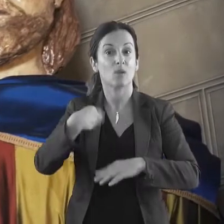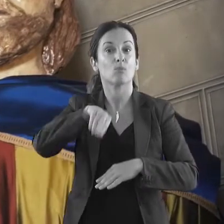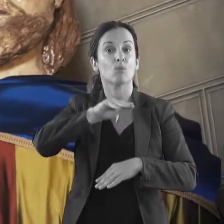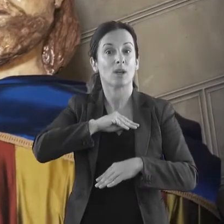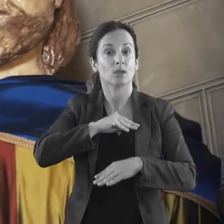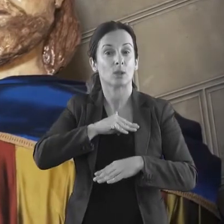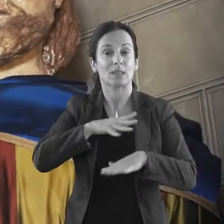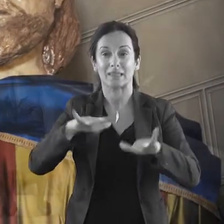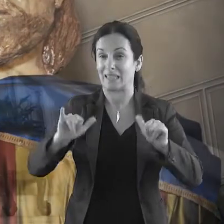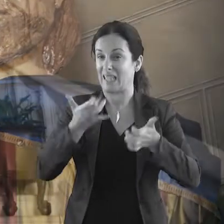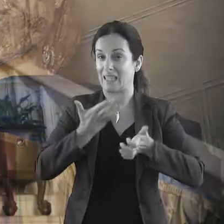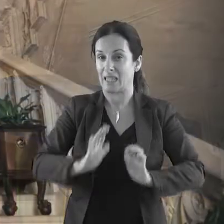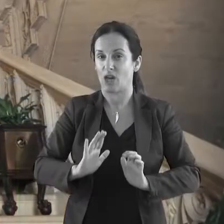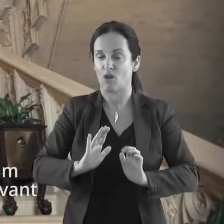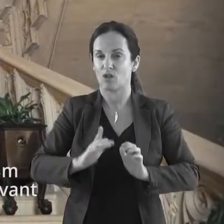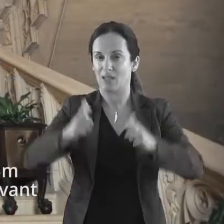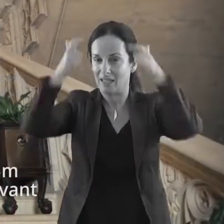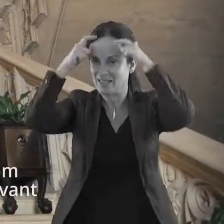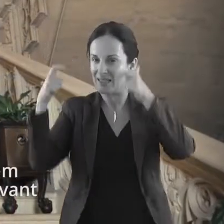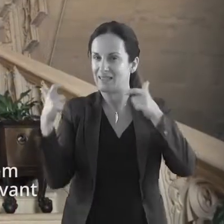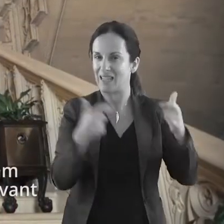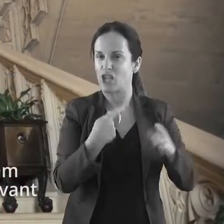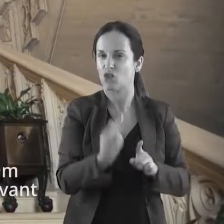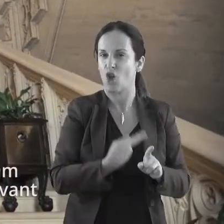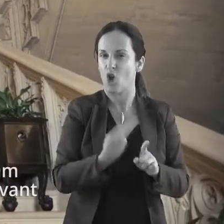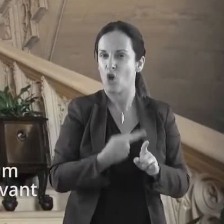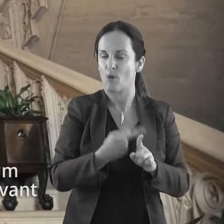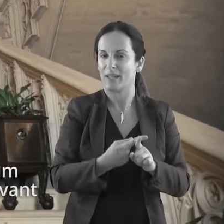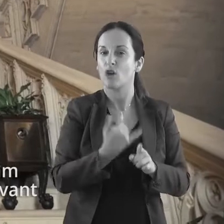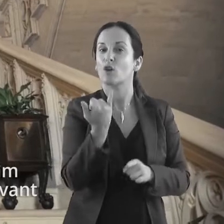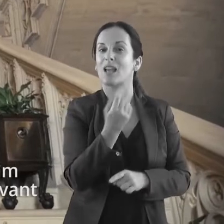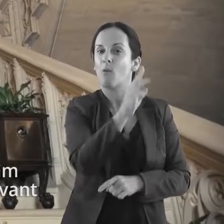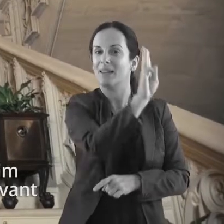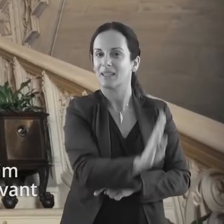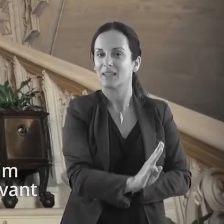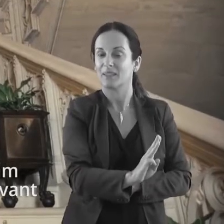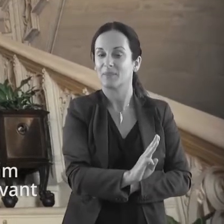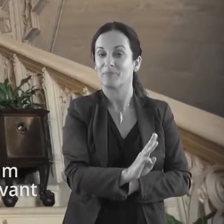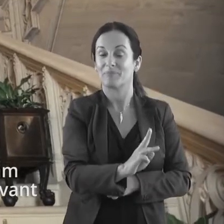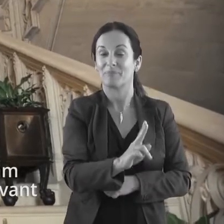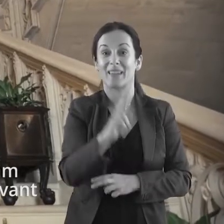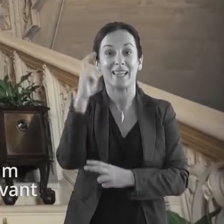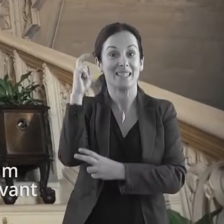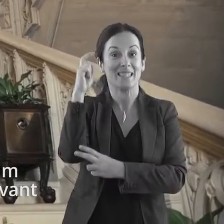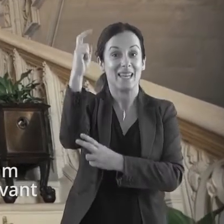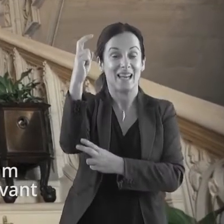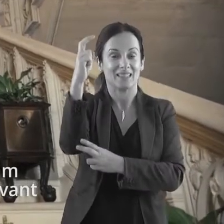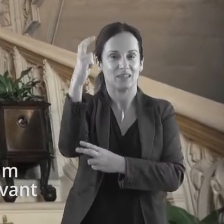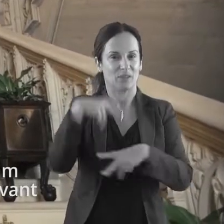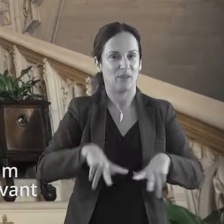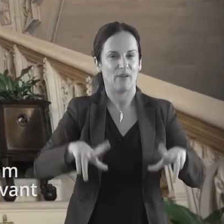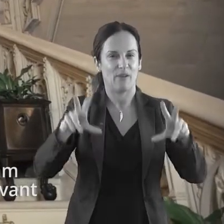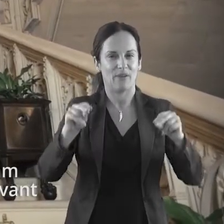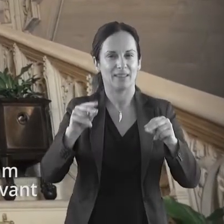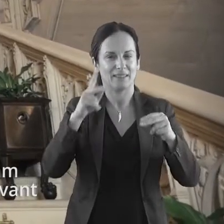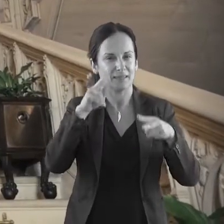nebot Jaume III. A continuació, deixam els gegants i ens centram en la imponent escala imperial que s'enfila